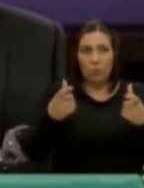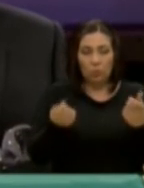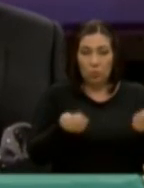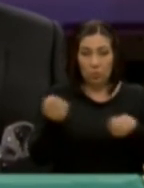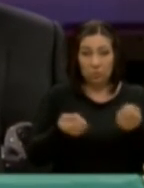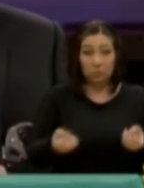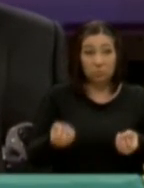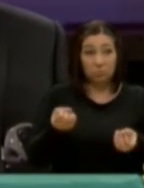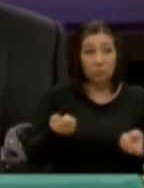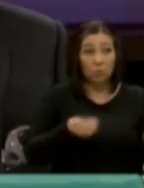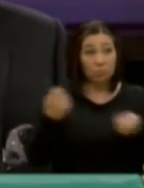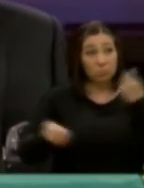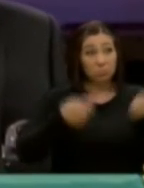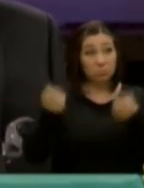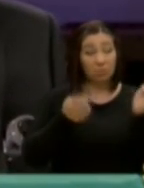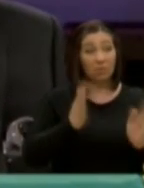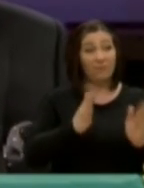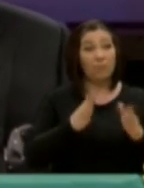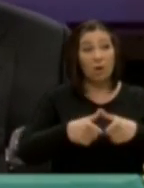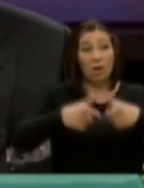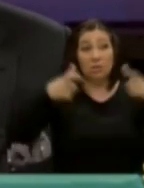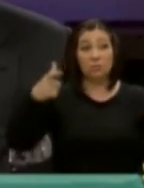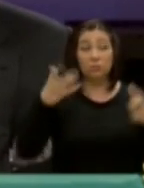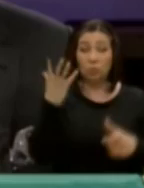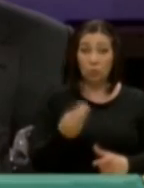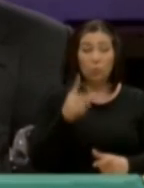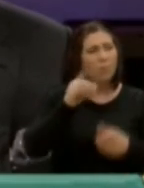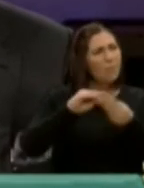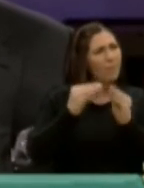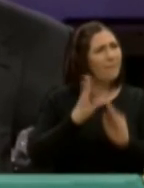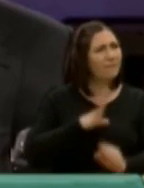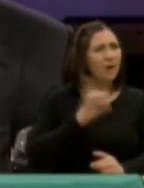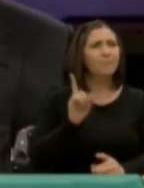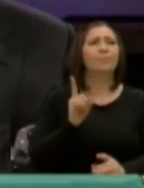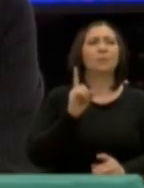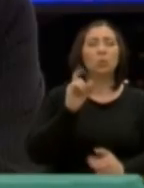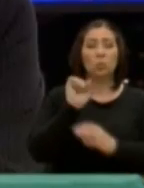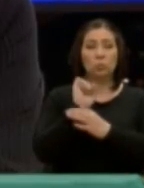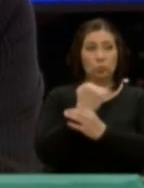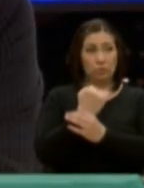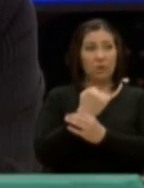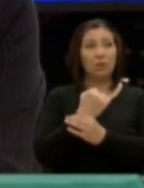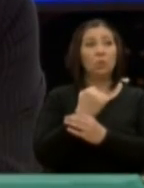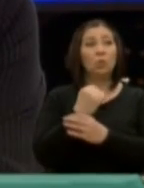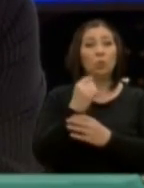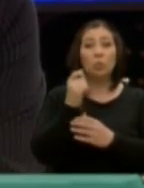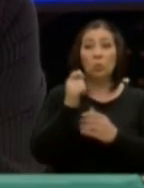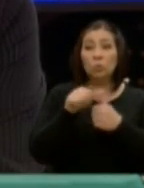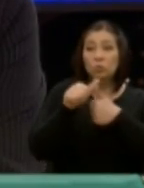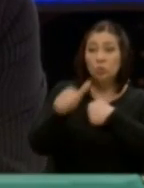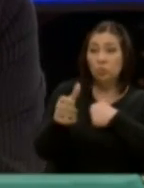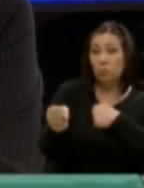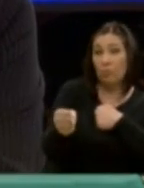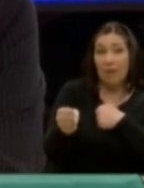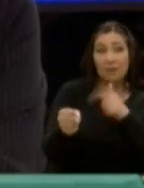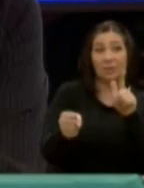üretimi arttırmış oluyoruz. Tabii dolayısıyla şöyle bir probleminiz de var. Şimdi ustayı uzun süre tutmak zorundasınız.